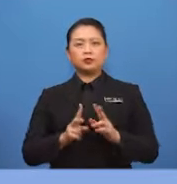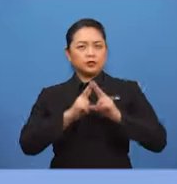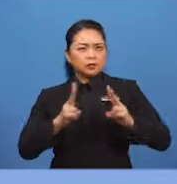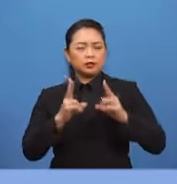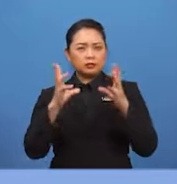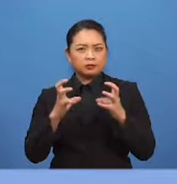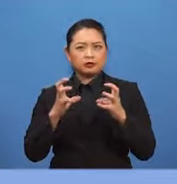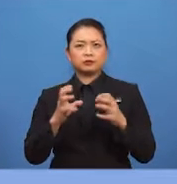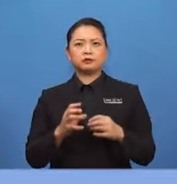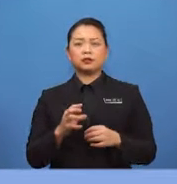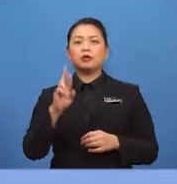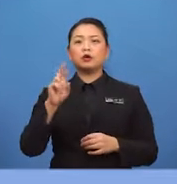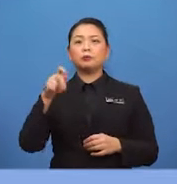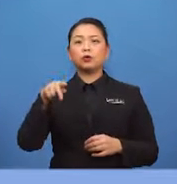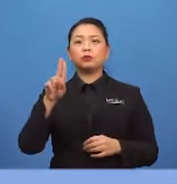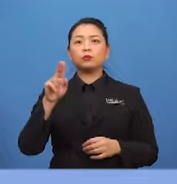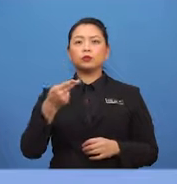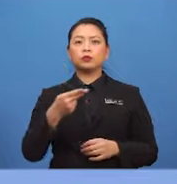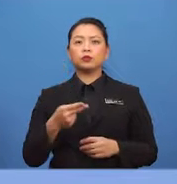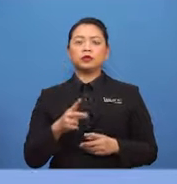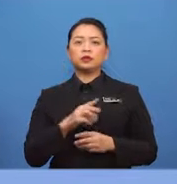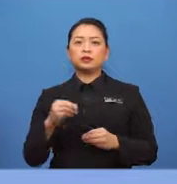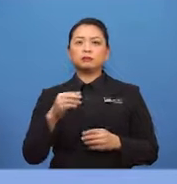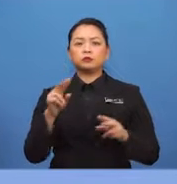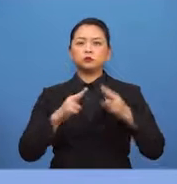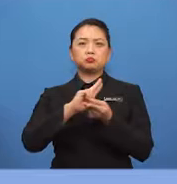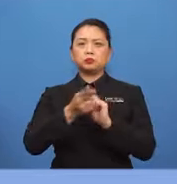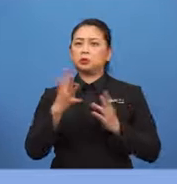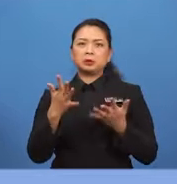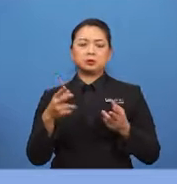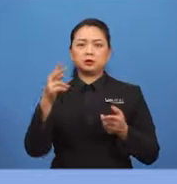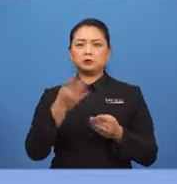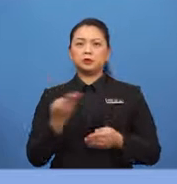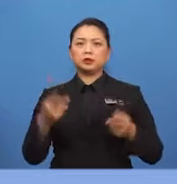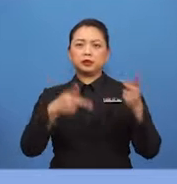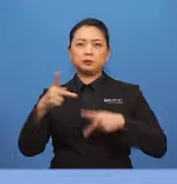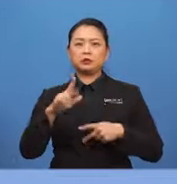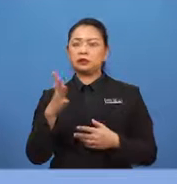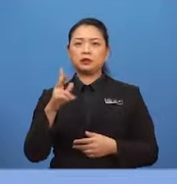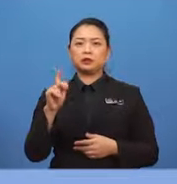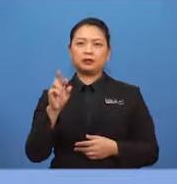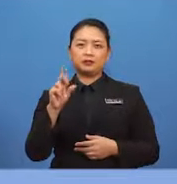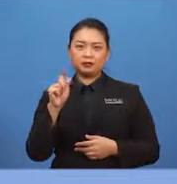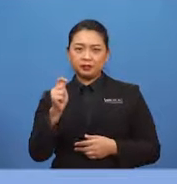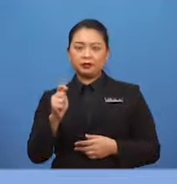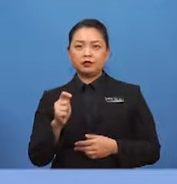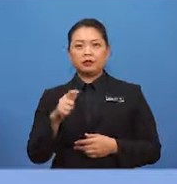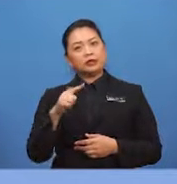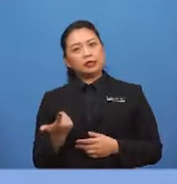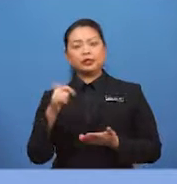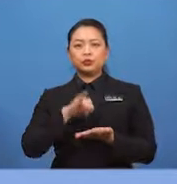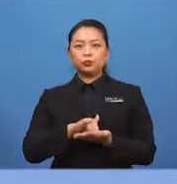keras, rapuh, lengai terhadap bahan kimia dan tidak berkarat. Selain